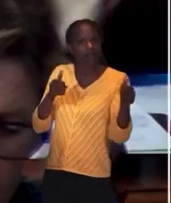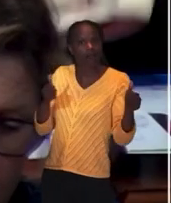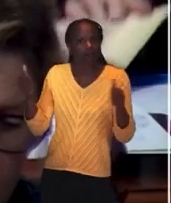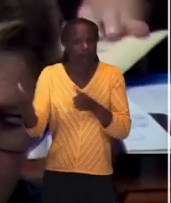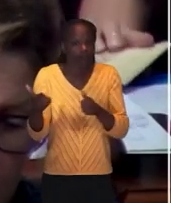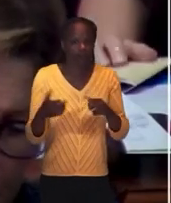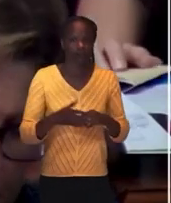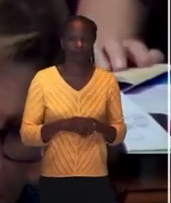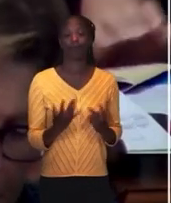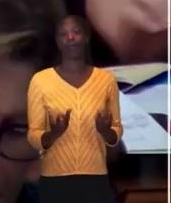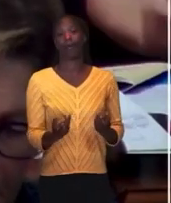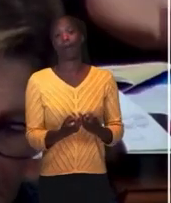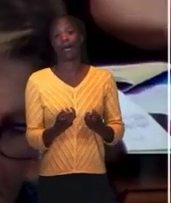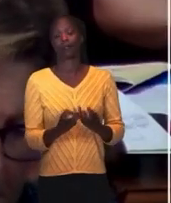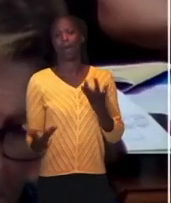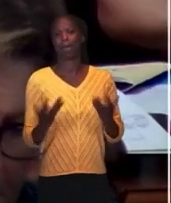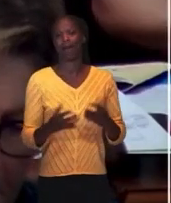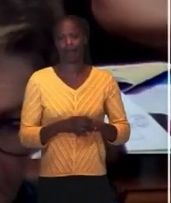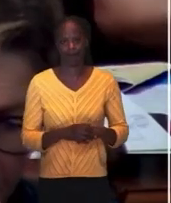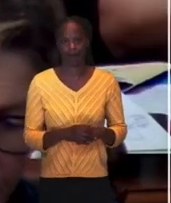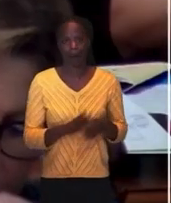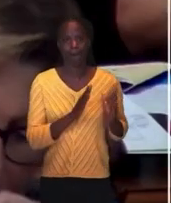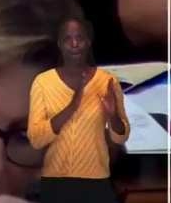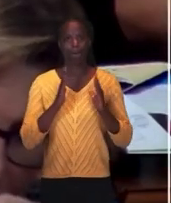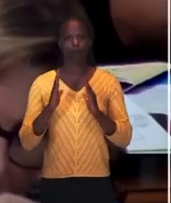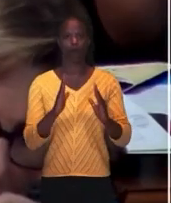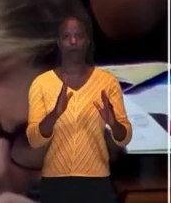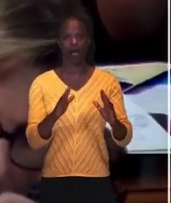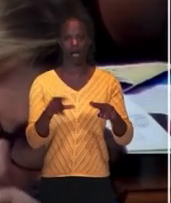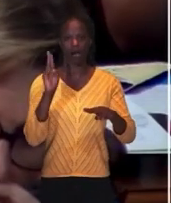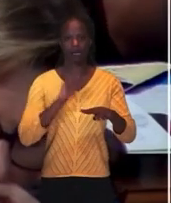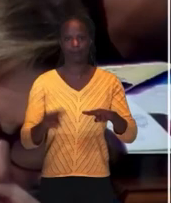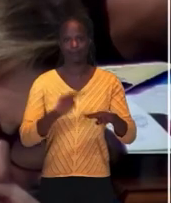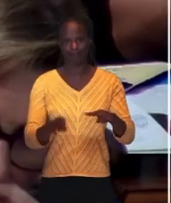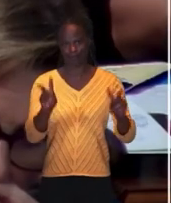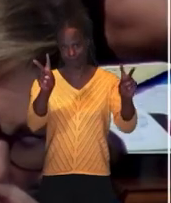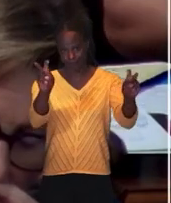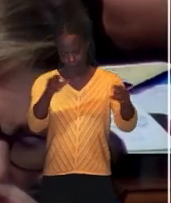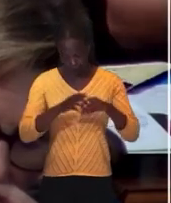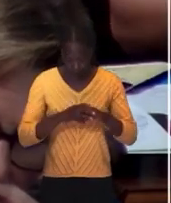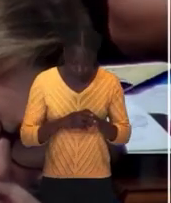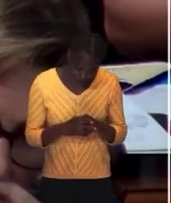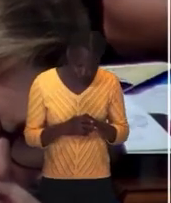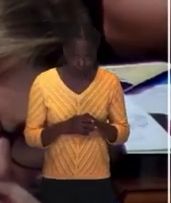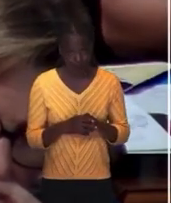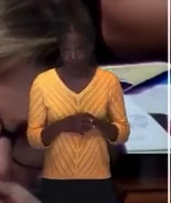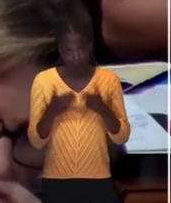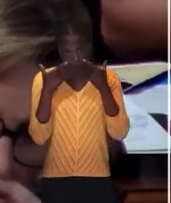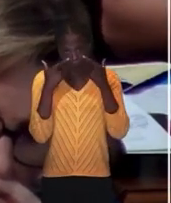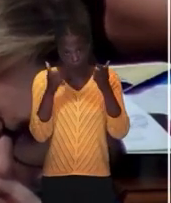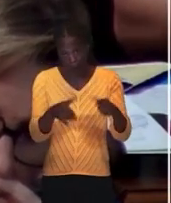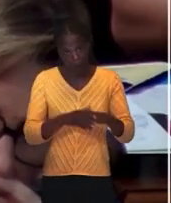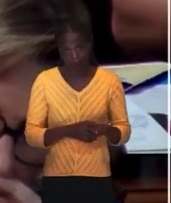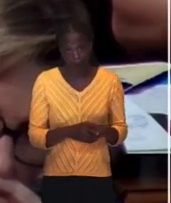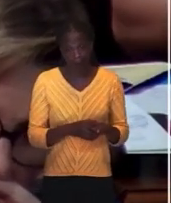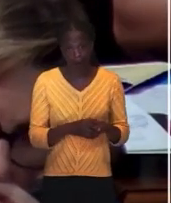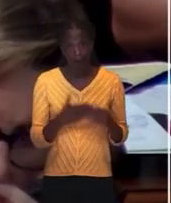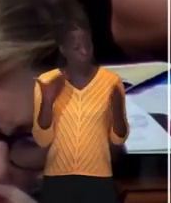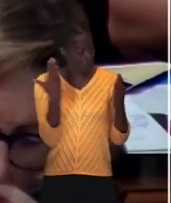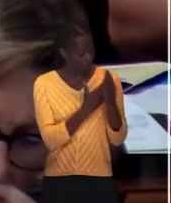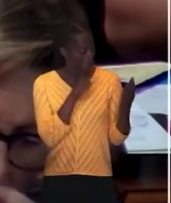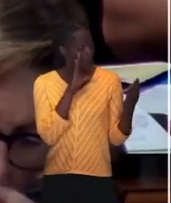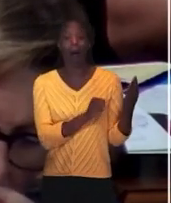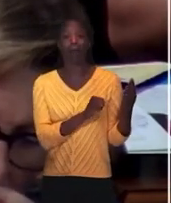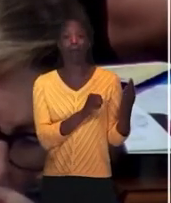emblématique. C'est celui de la rénovation des boulevards. Il y a une absence, il y a 2-3 fois le mot boulevard dans le document. Vous